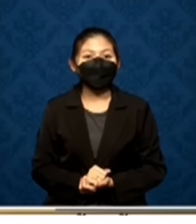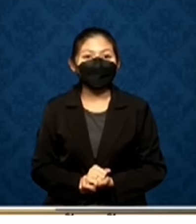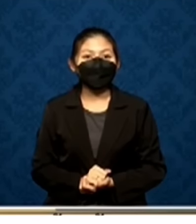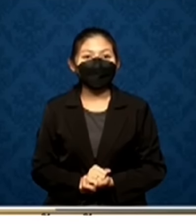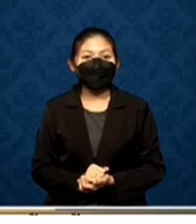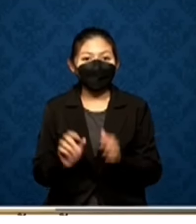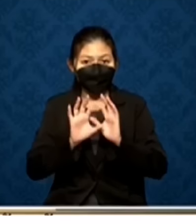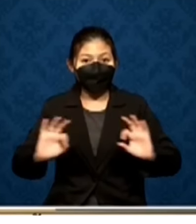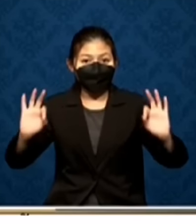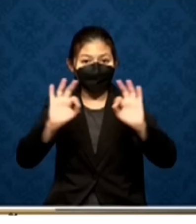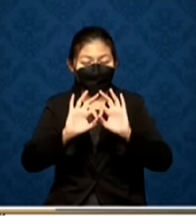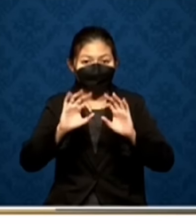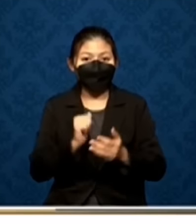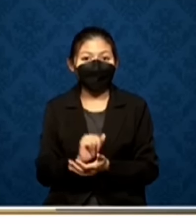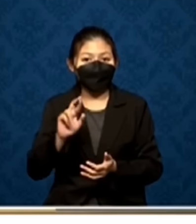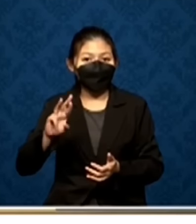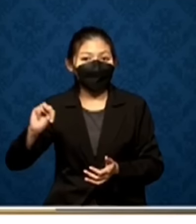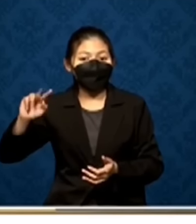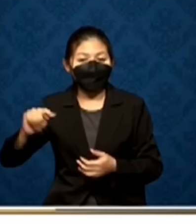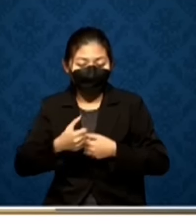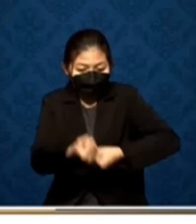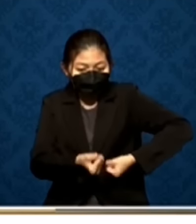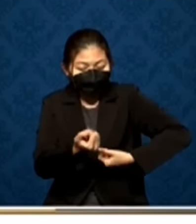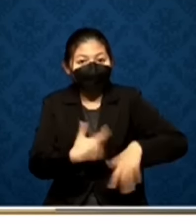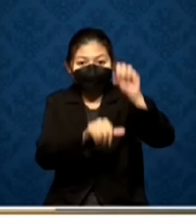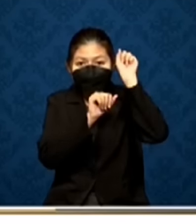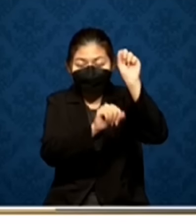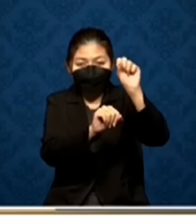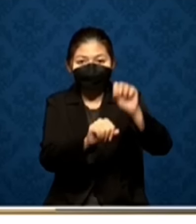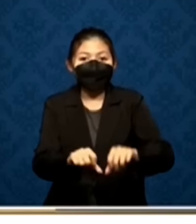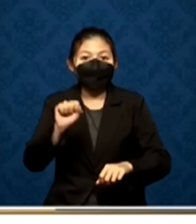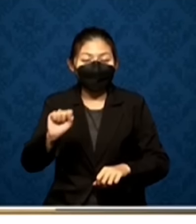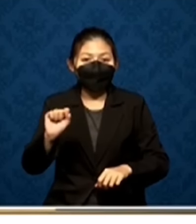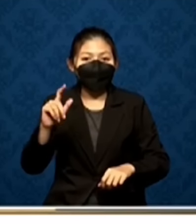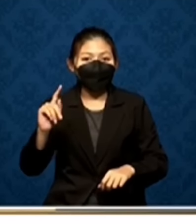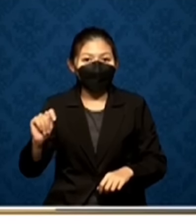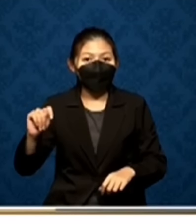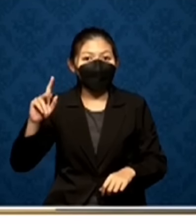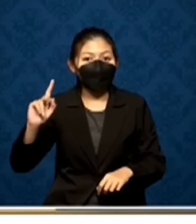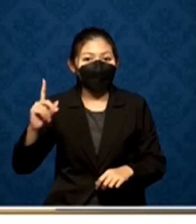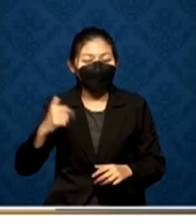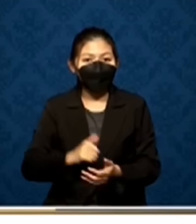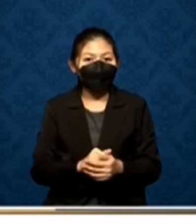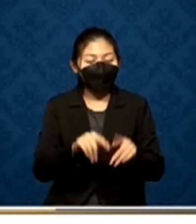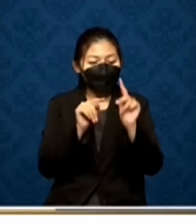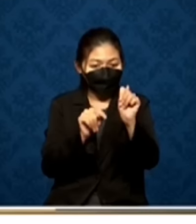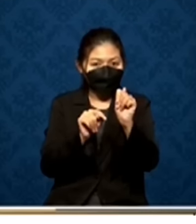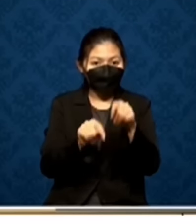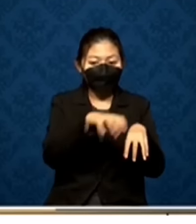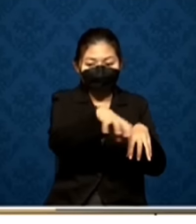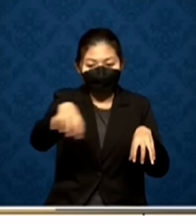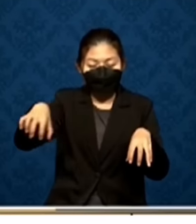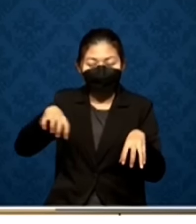ที่สำคัญคือรัฐมนตรีเกษตรครับวันนี้ท่านยังประกาศสปกทับตำบลร้อยฝ่าตำบลที่เป็น